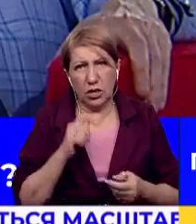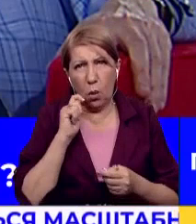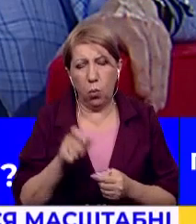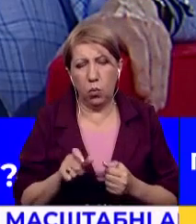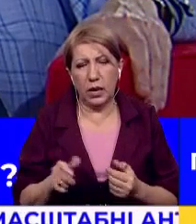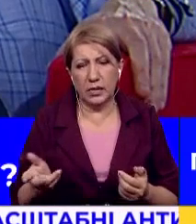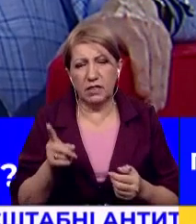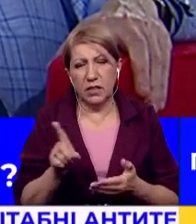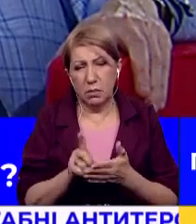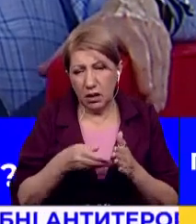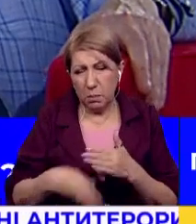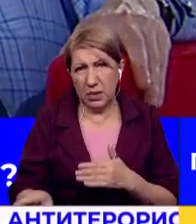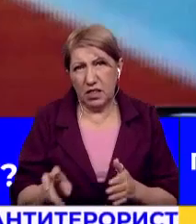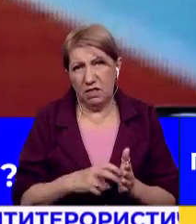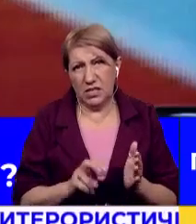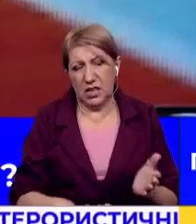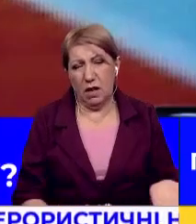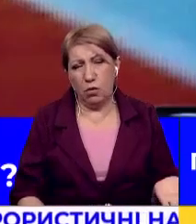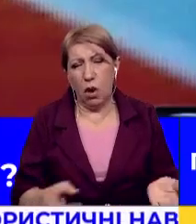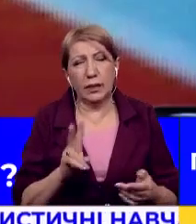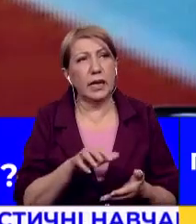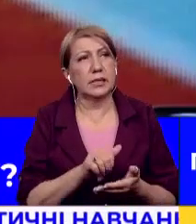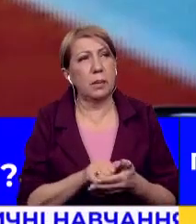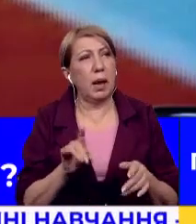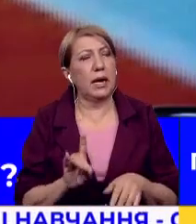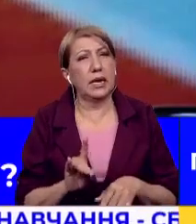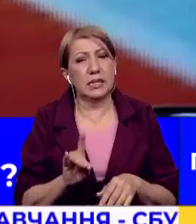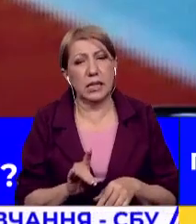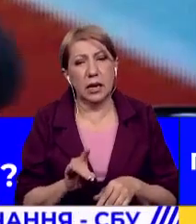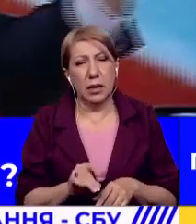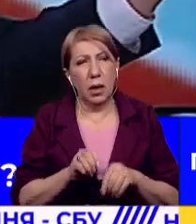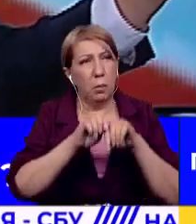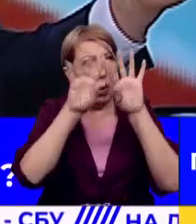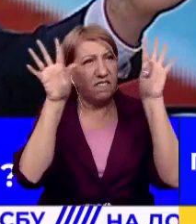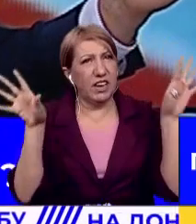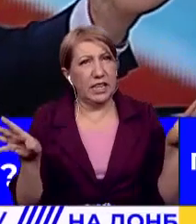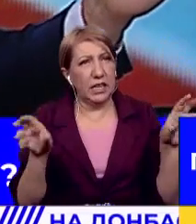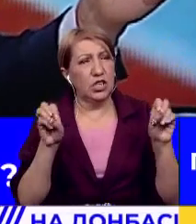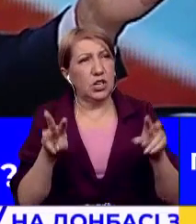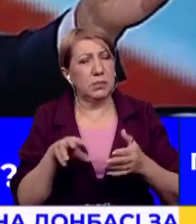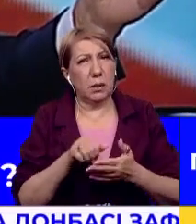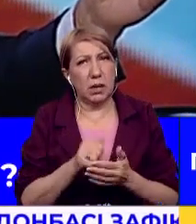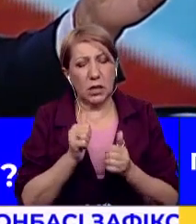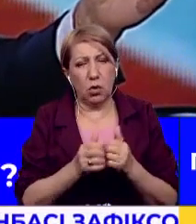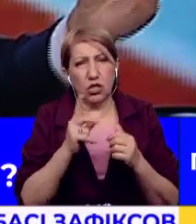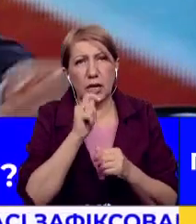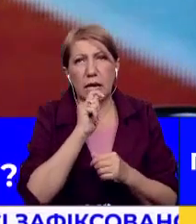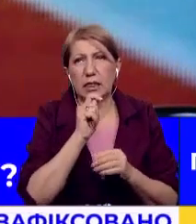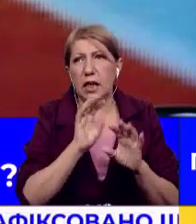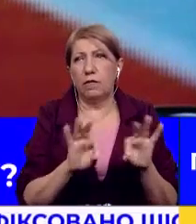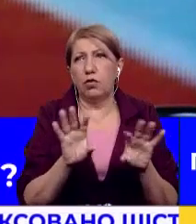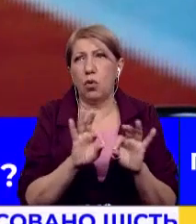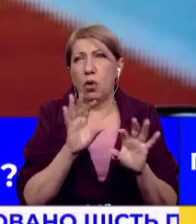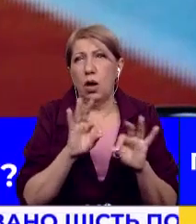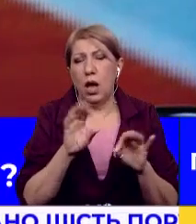українців, він має піти у відставку, а не займає крісло павлін, невідомо чим займається, кожен день інтерв'ю роздає,